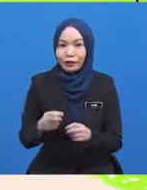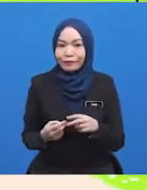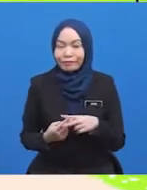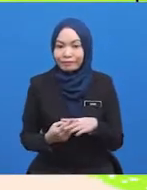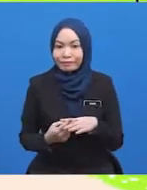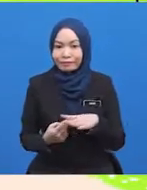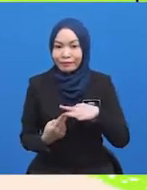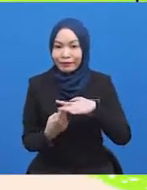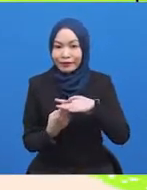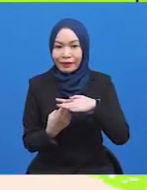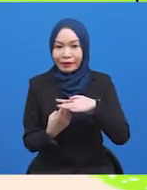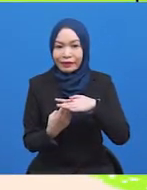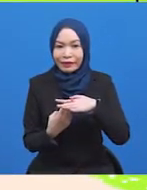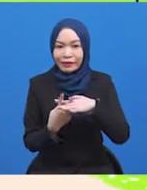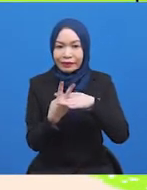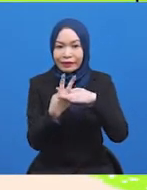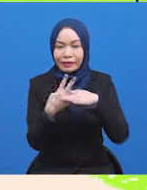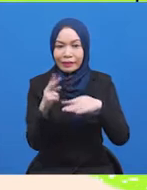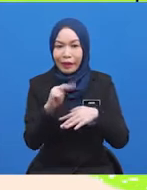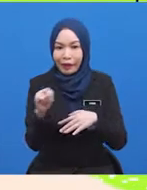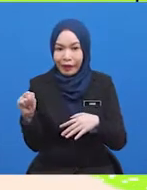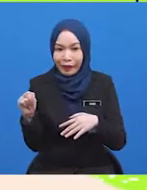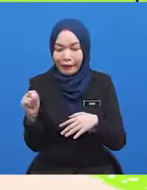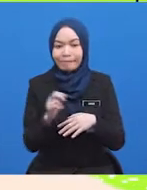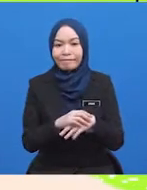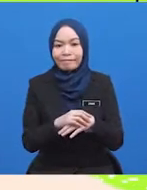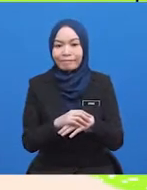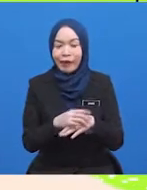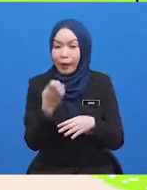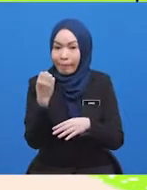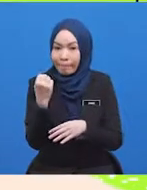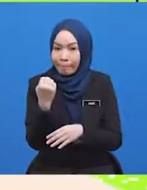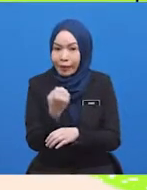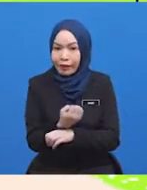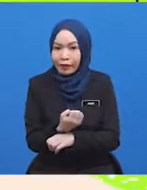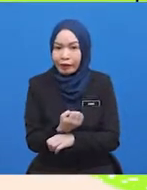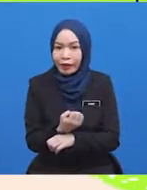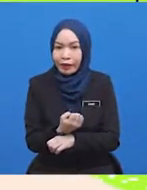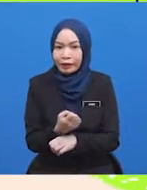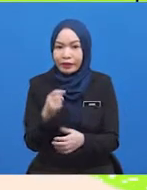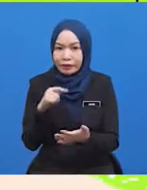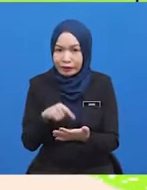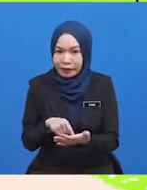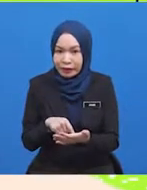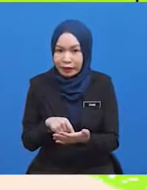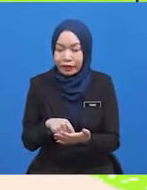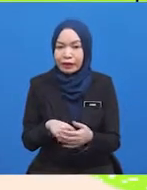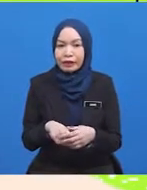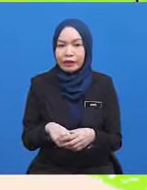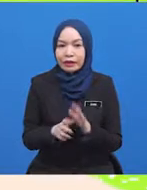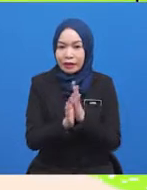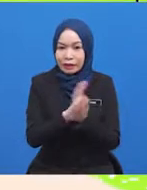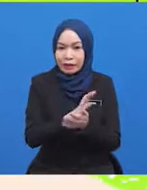Murid-murid sekalian, batuan metamorfosis terhasil apabila batuan